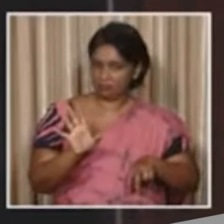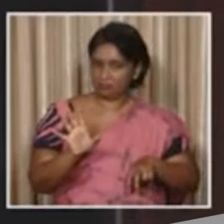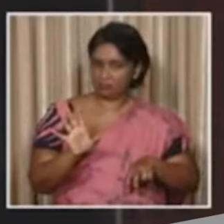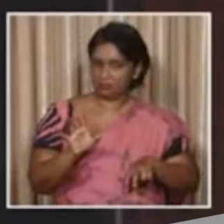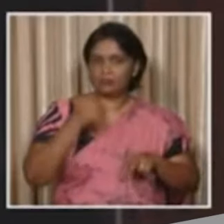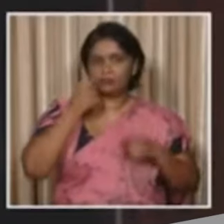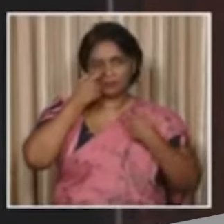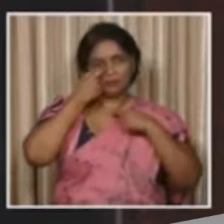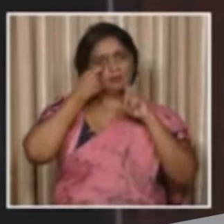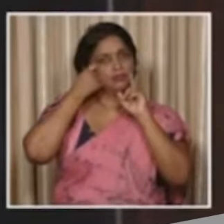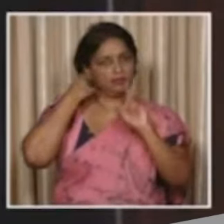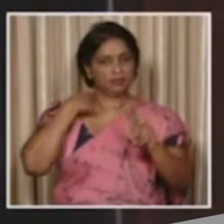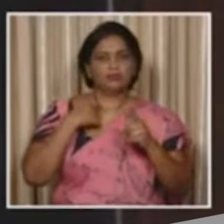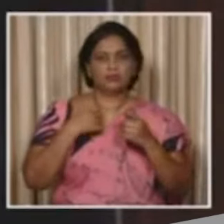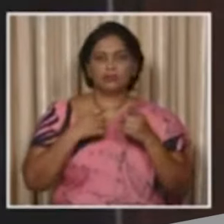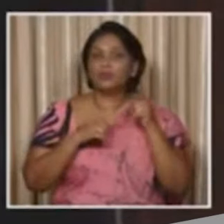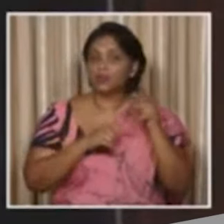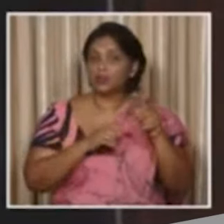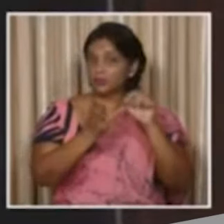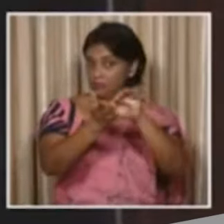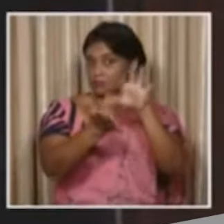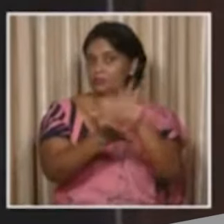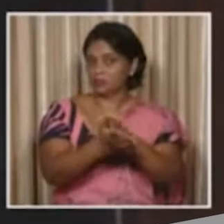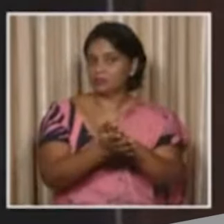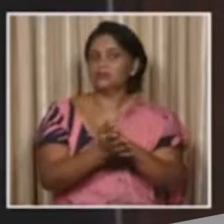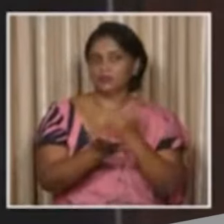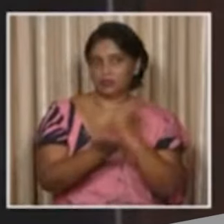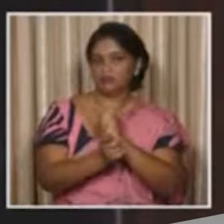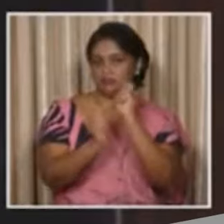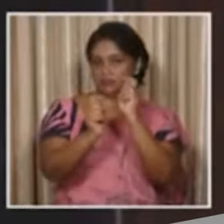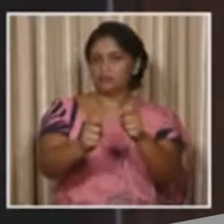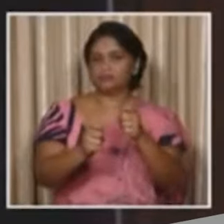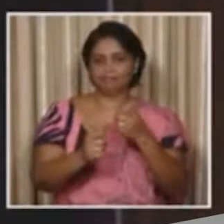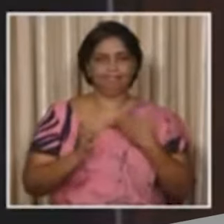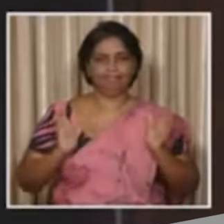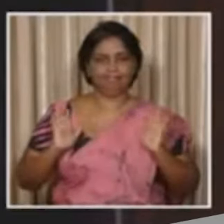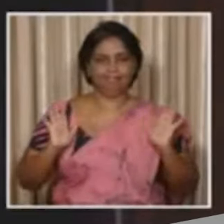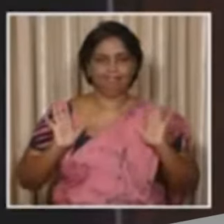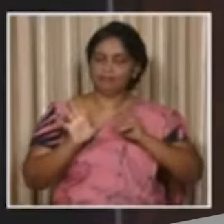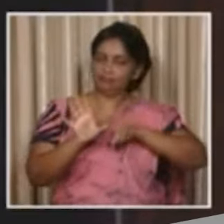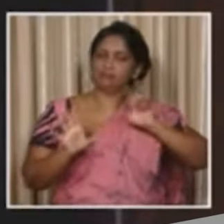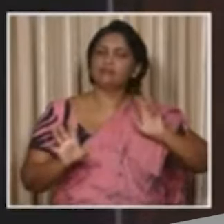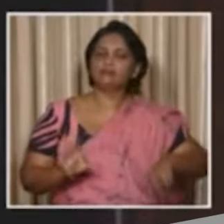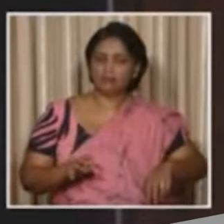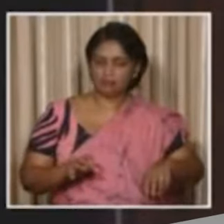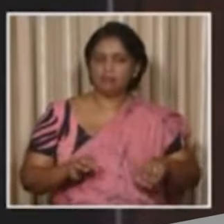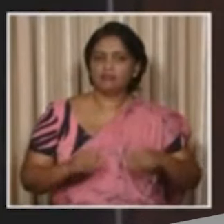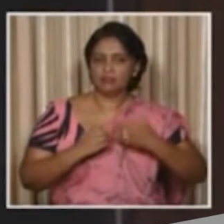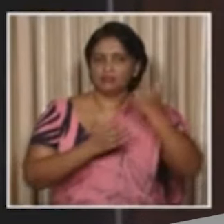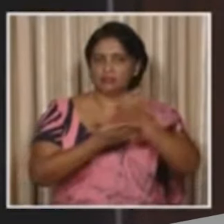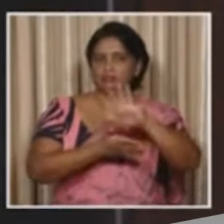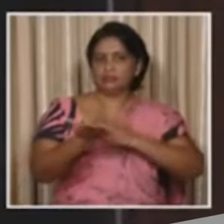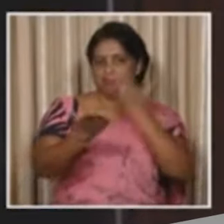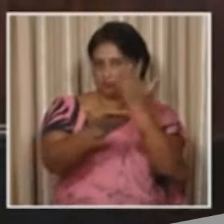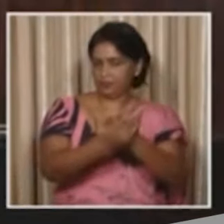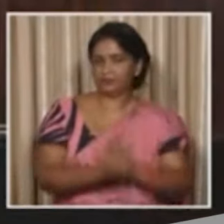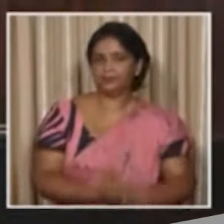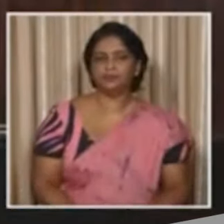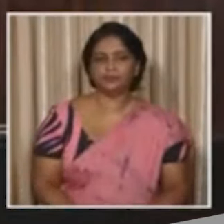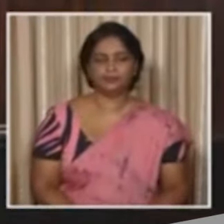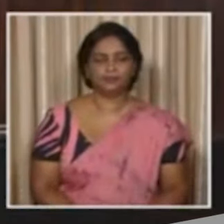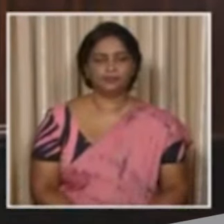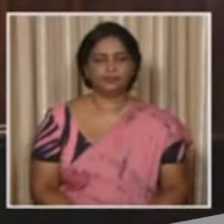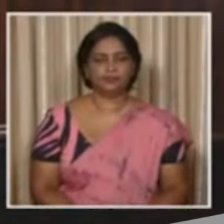ඒක මම ප්‍රකාශ කරනවා. මොකද ඒක සටහන් කරගන්න ලිඛිතවත් මම ඒක බාර දෙනවා. මම මේ සඳහා ඉදිරියේදී ලිඛිතව ලබා දෙනවා. හොඳයි ගරු